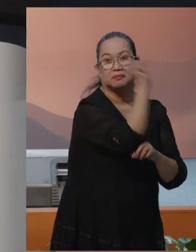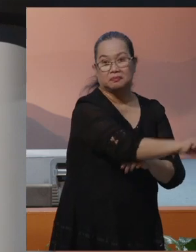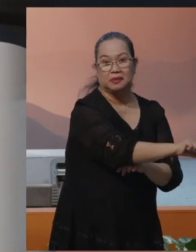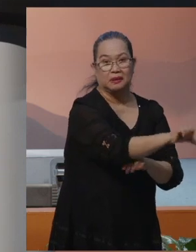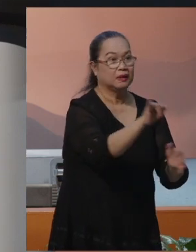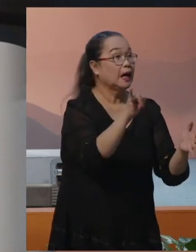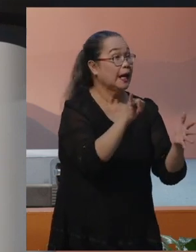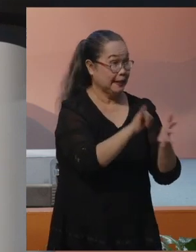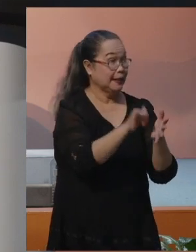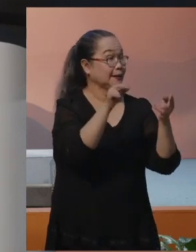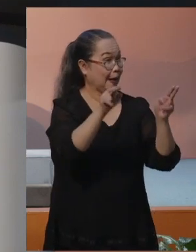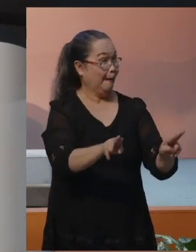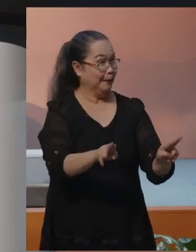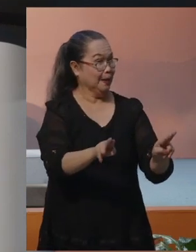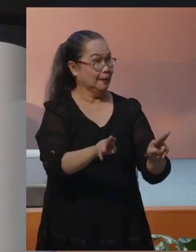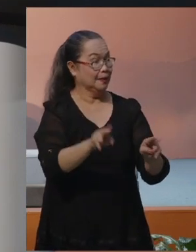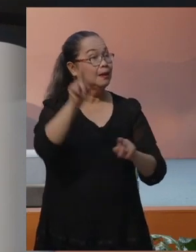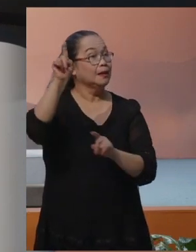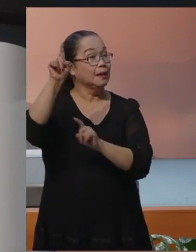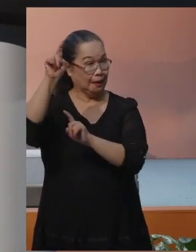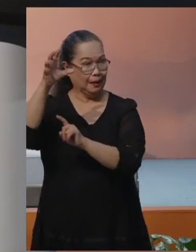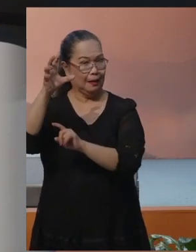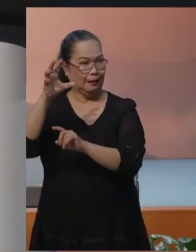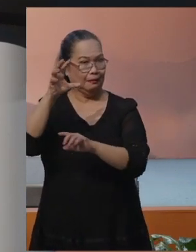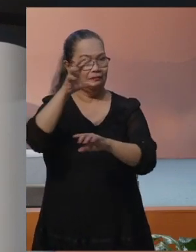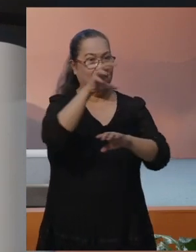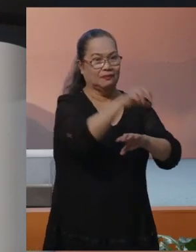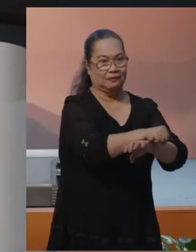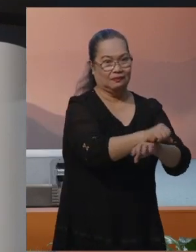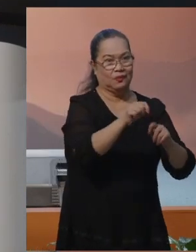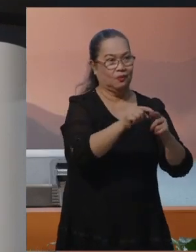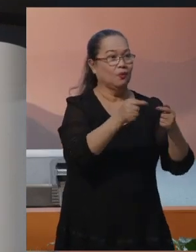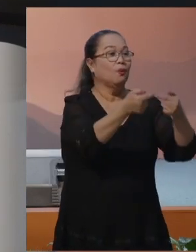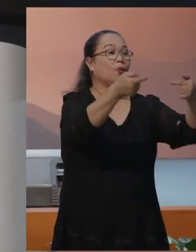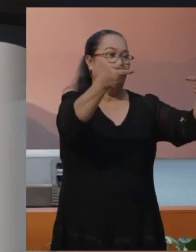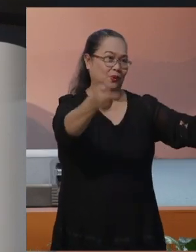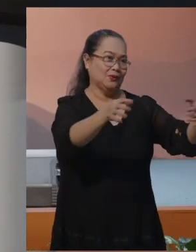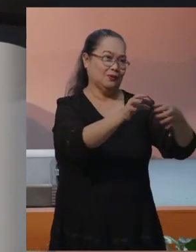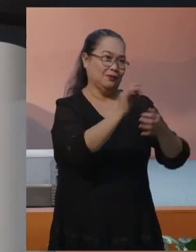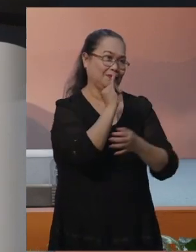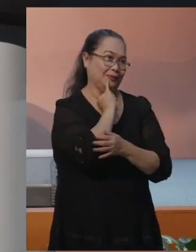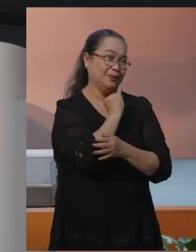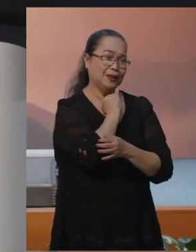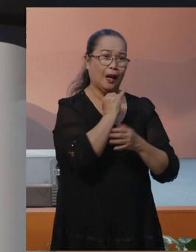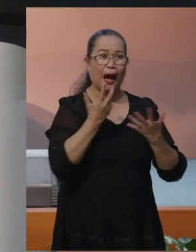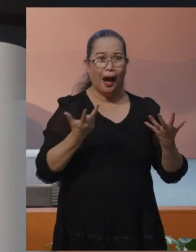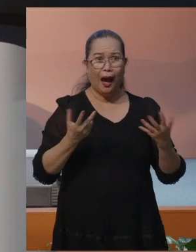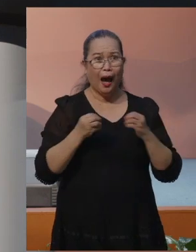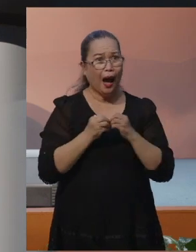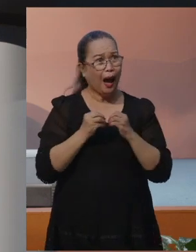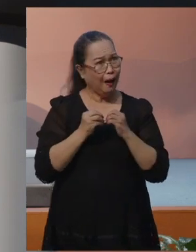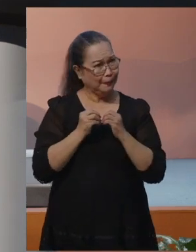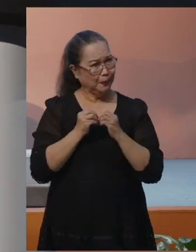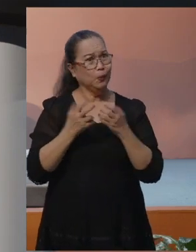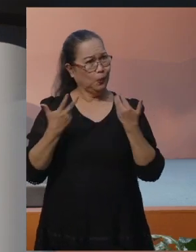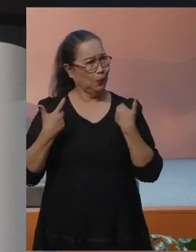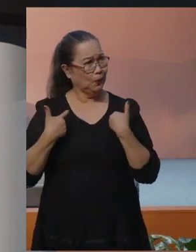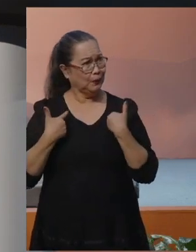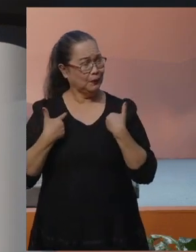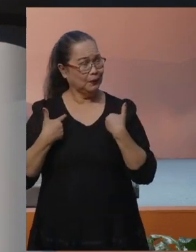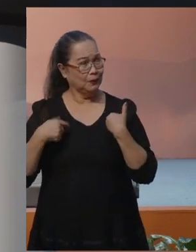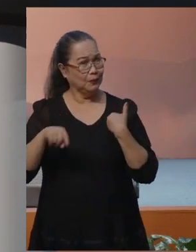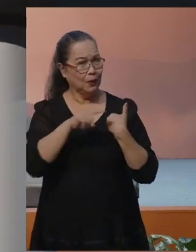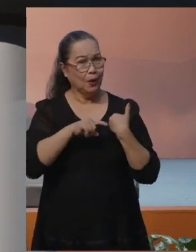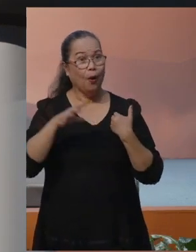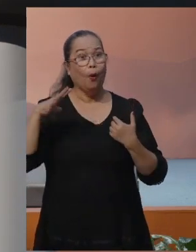nangyari. Pagtaranta ng Diyos sa mga kalaban ng Israel. Meron pa. Sabi nga nila, but wait,